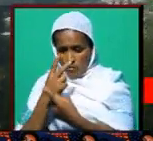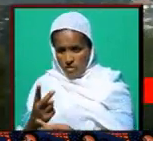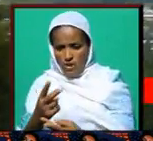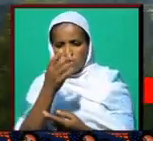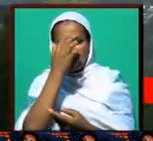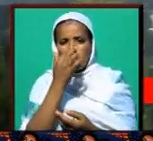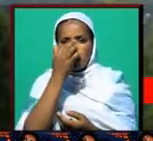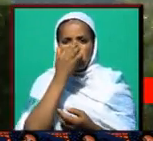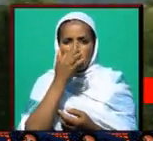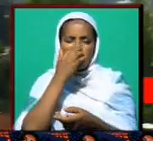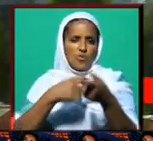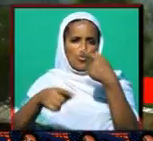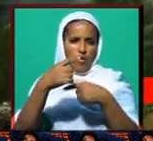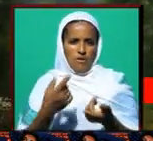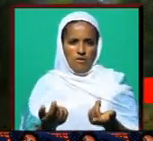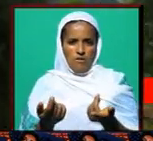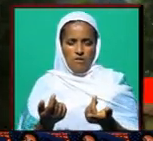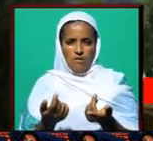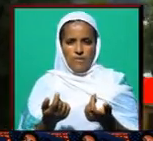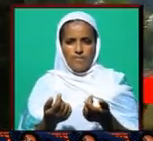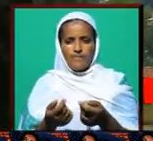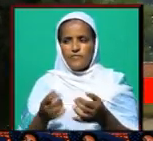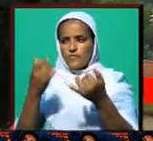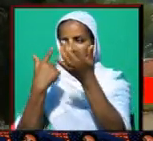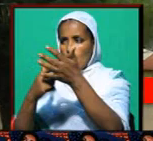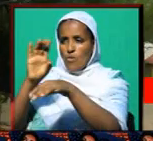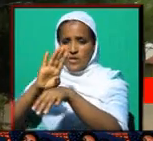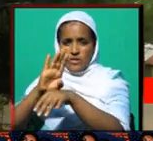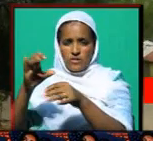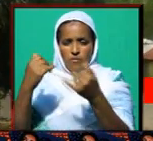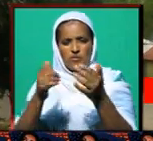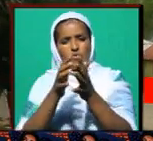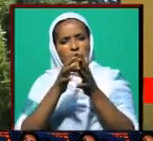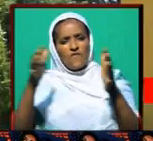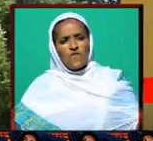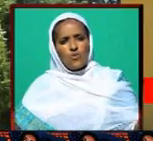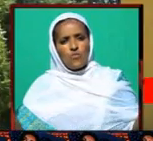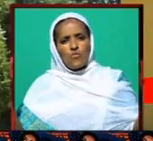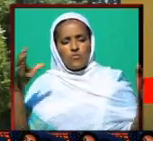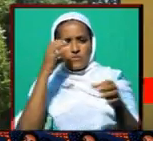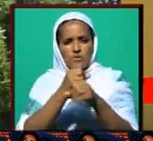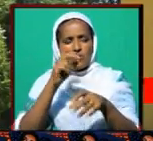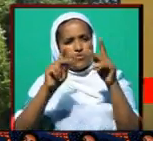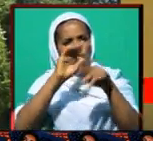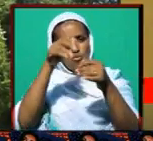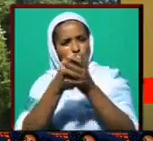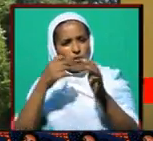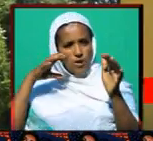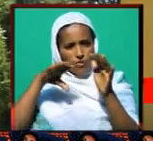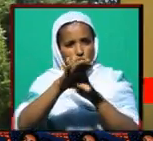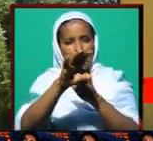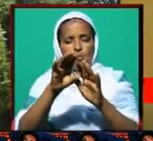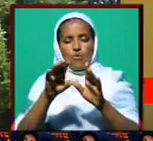ቤተ ክርስቲያንን ያልጠበቁ ህንፃ ቤተ ክርስቲያን ሲሰሩ መመልከት እየተለመደ መጥቷል። የአሁኑ አብያተ ክርስቲያናት እኮ